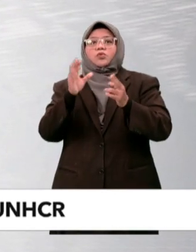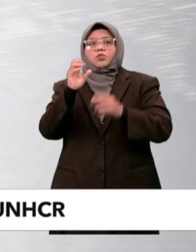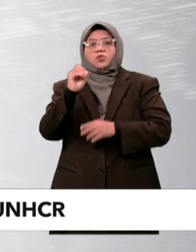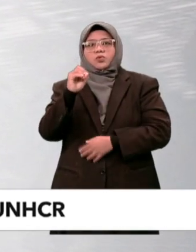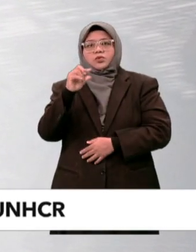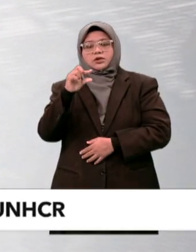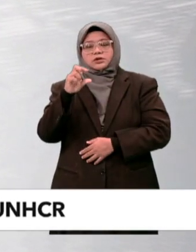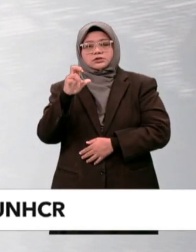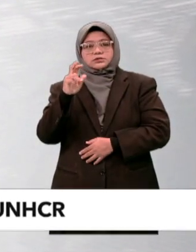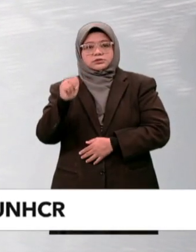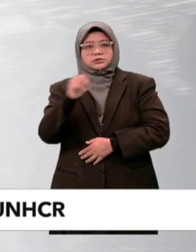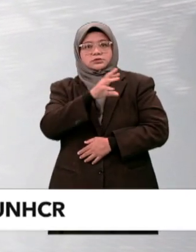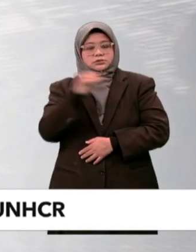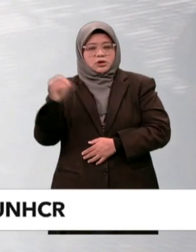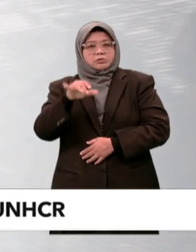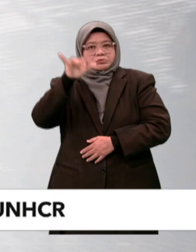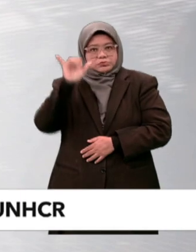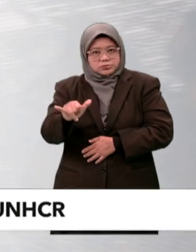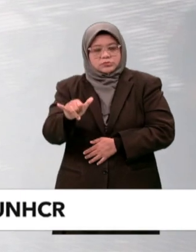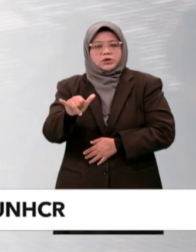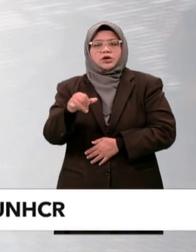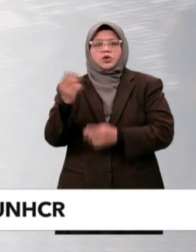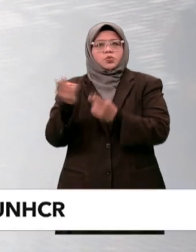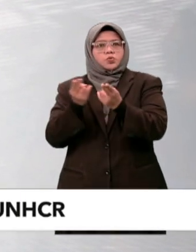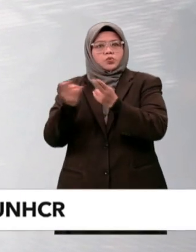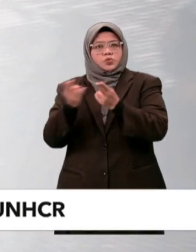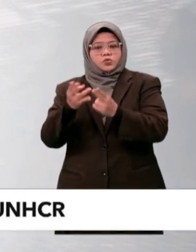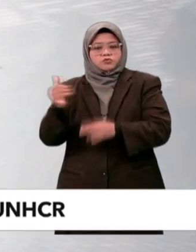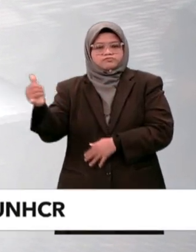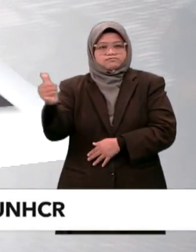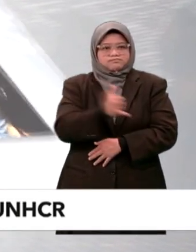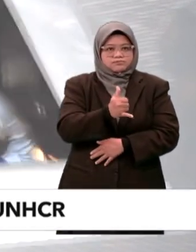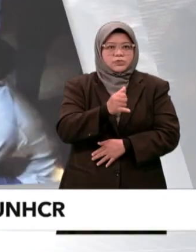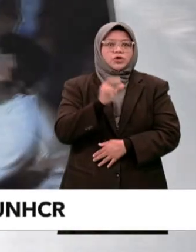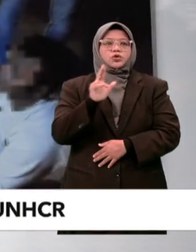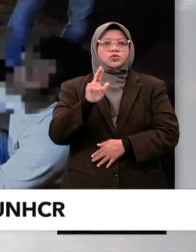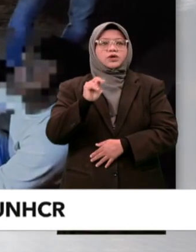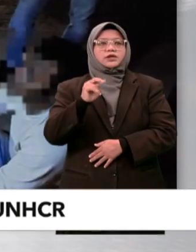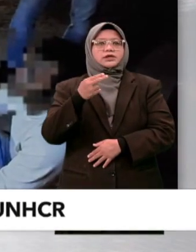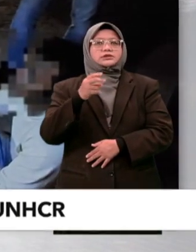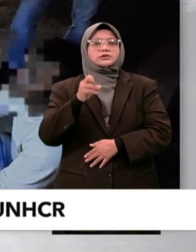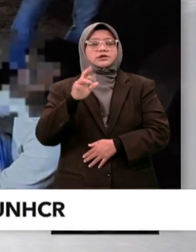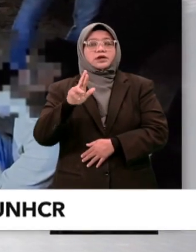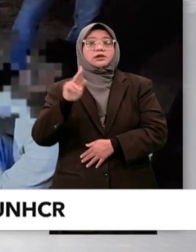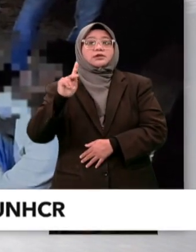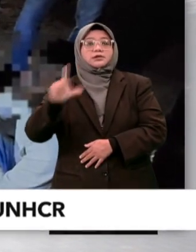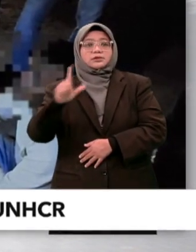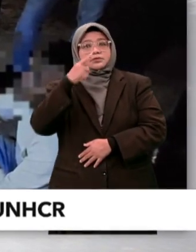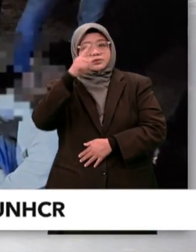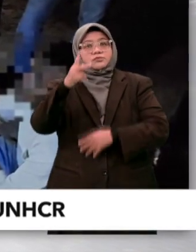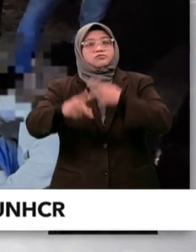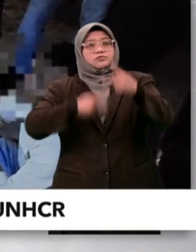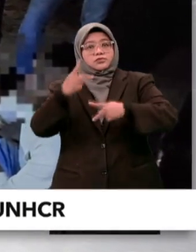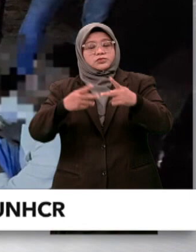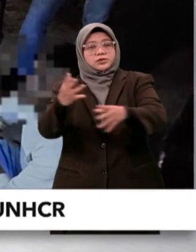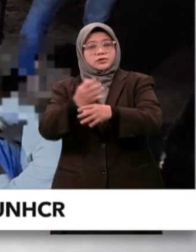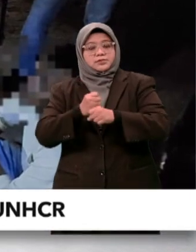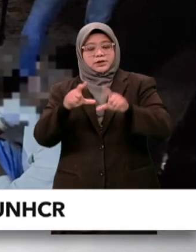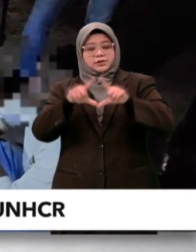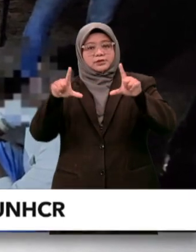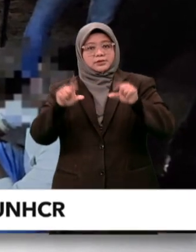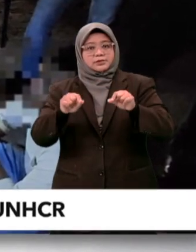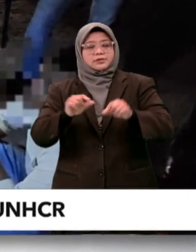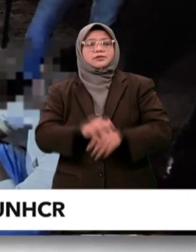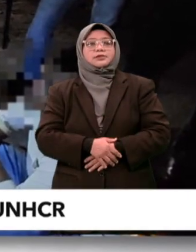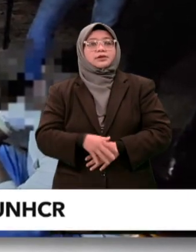mereka juga mengaku ejaan terbabik menguruskan perjalanan ke pejabat unhasia di Kuala Lumpur untuk proses mendapatkan nekat itu